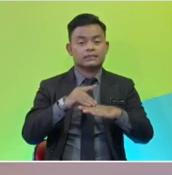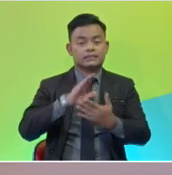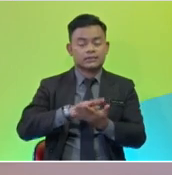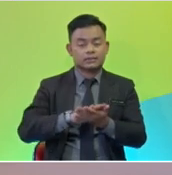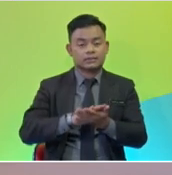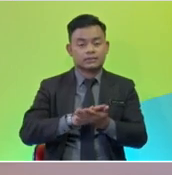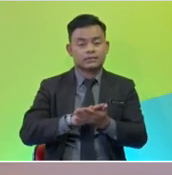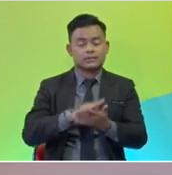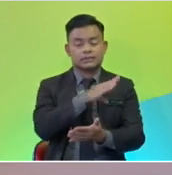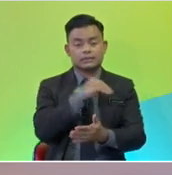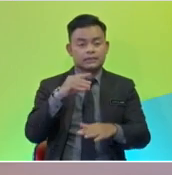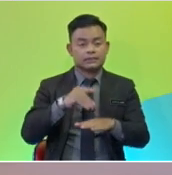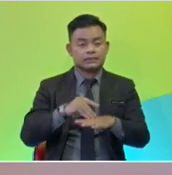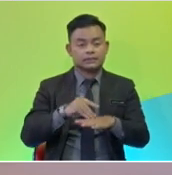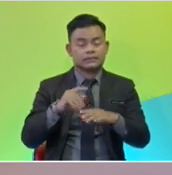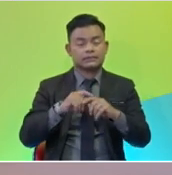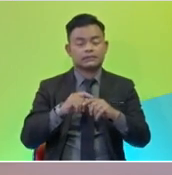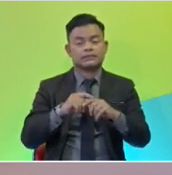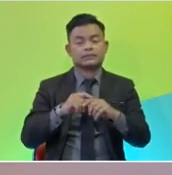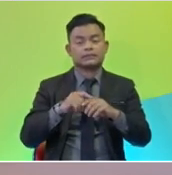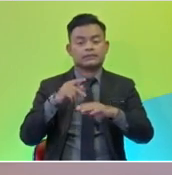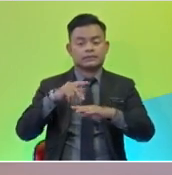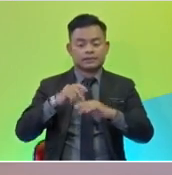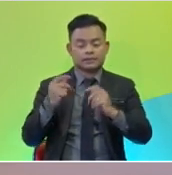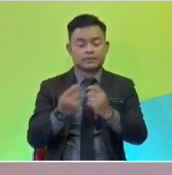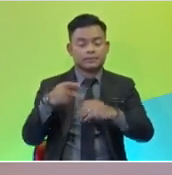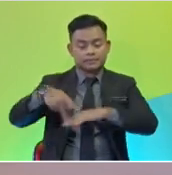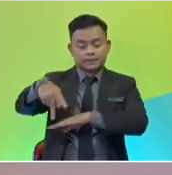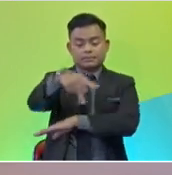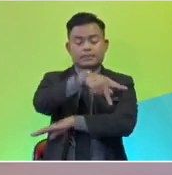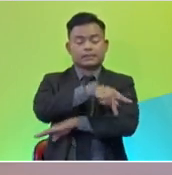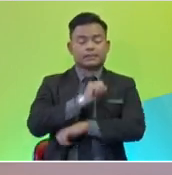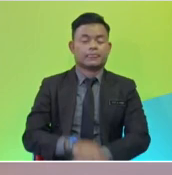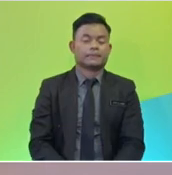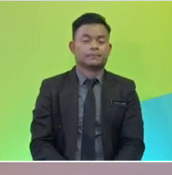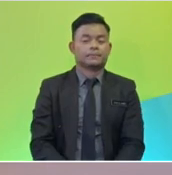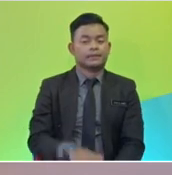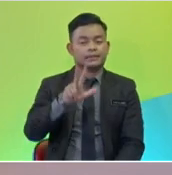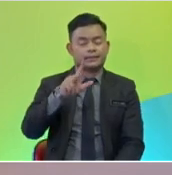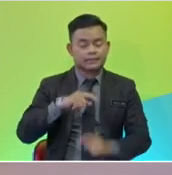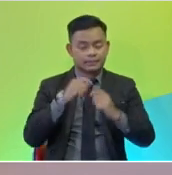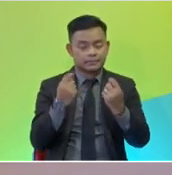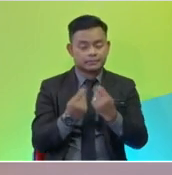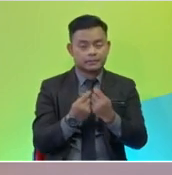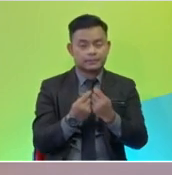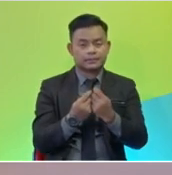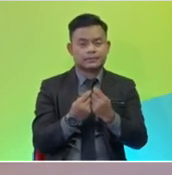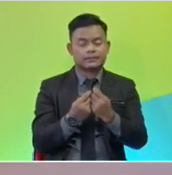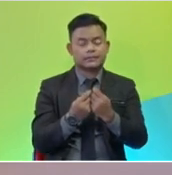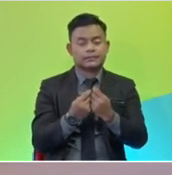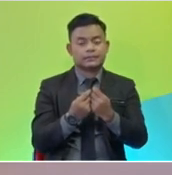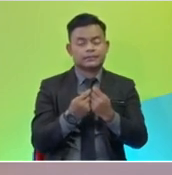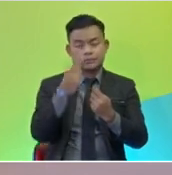taman permainan hari ini kita akan belajar tiga tempat di mana kita nak nak atasi daripada berlakunya